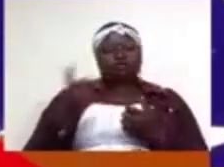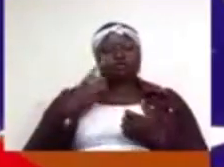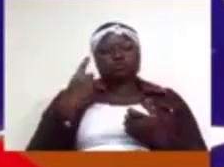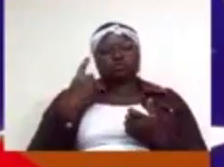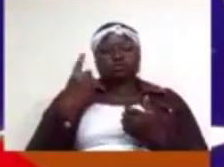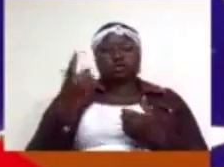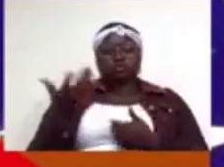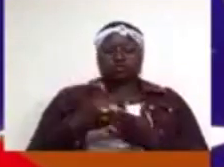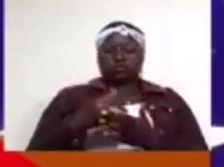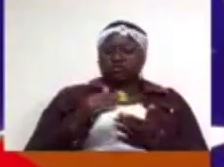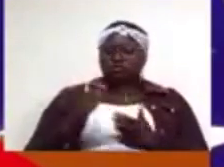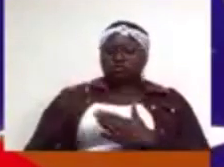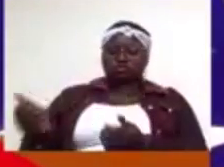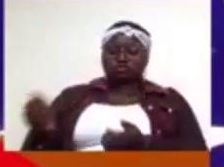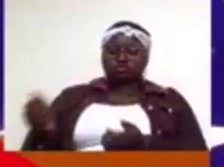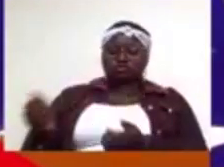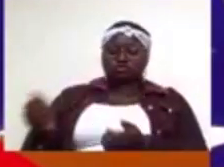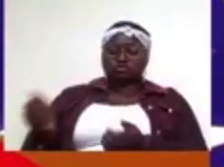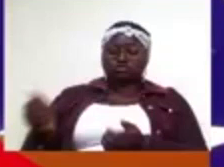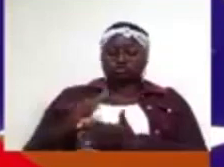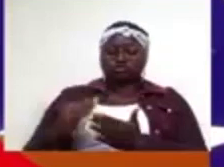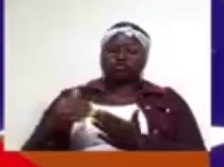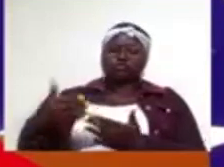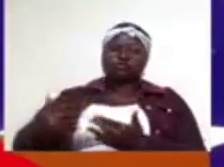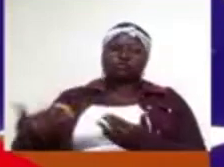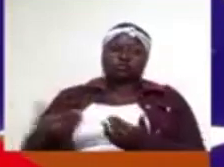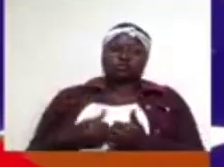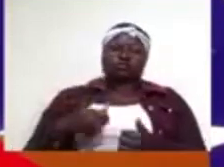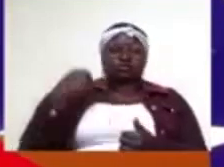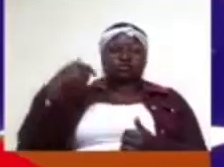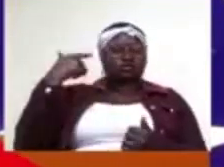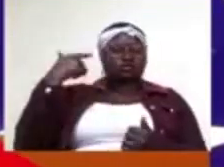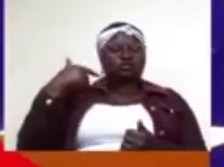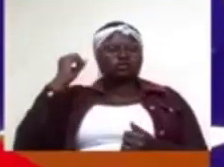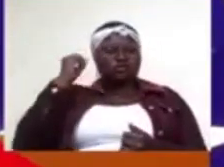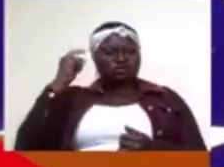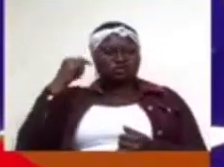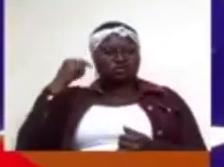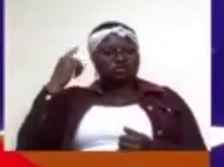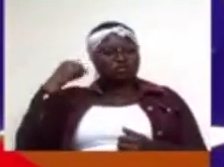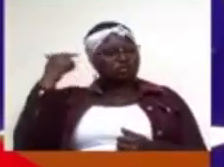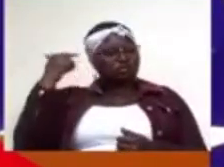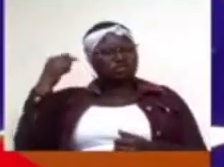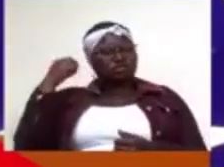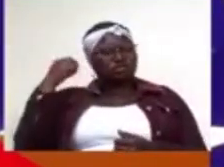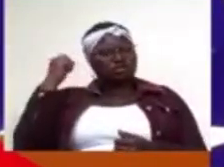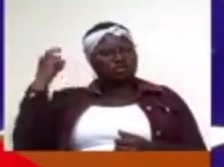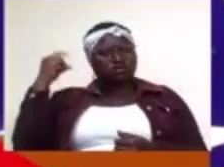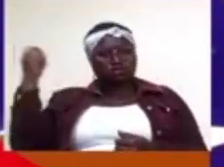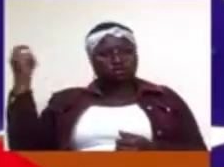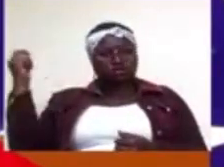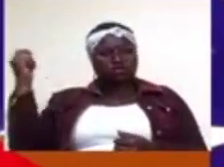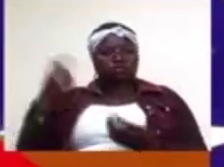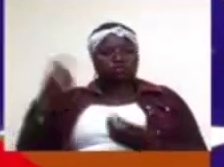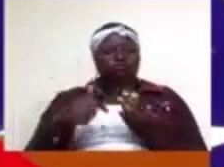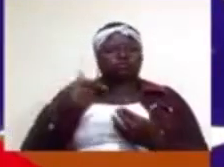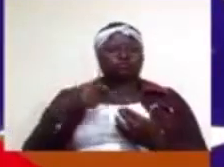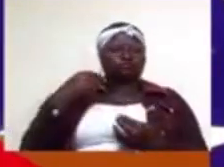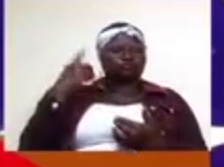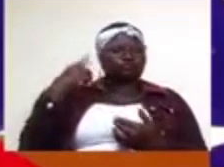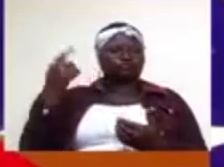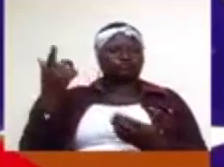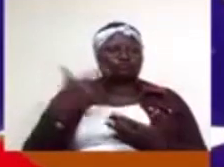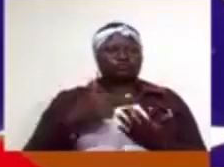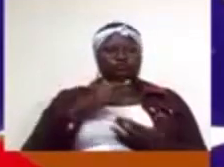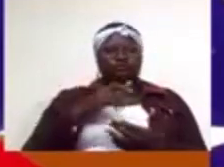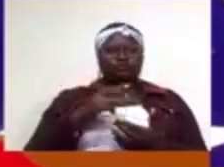kugo na dangienda kumuciana mundu kugo ona ngeigwa kana ngigena reciria tondu ange ni ona ni meci ni reciria ageciria